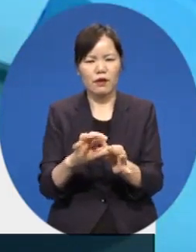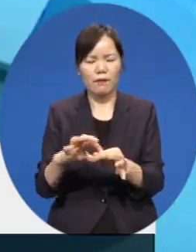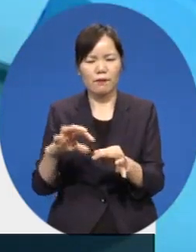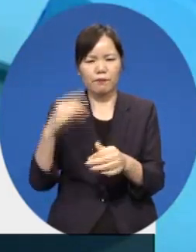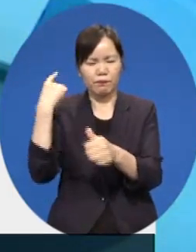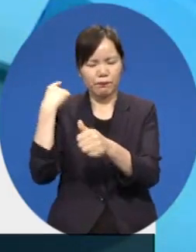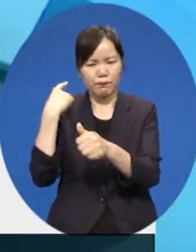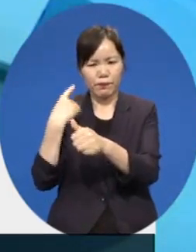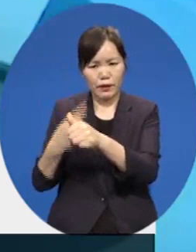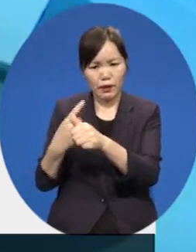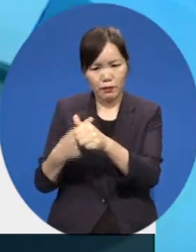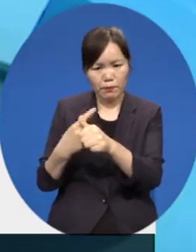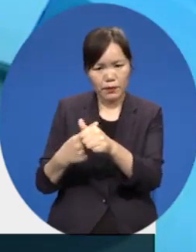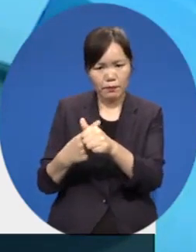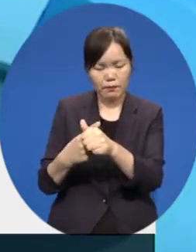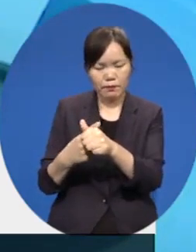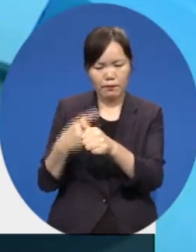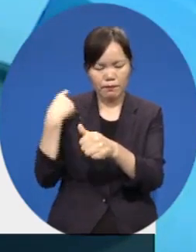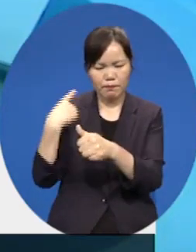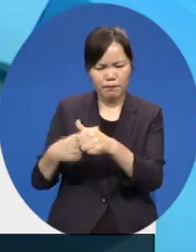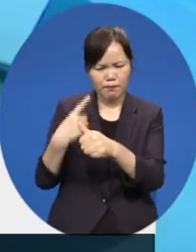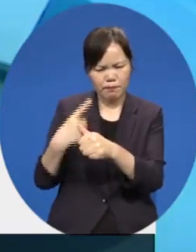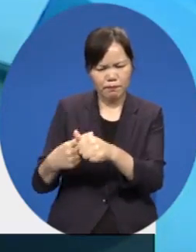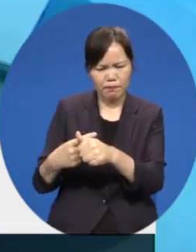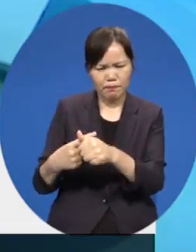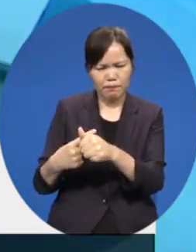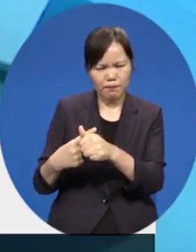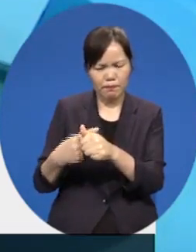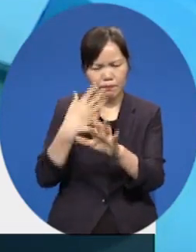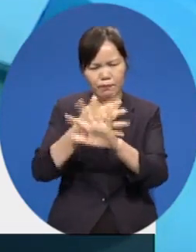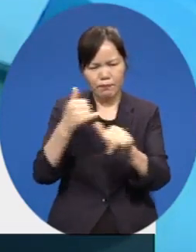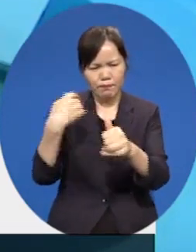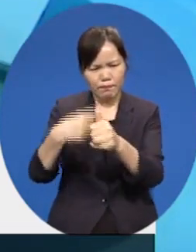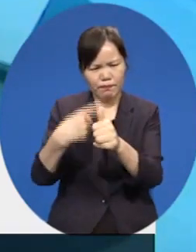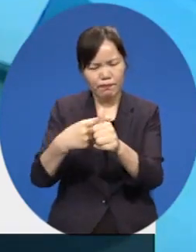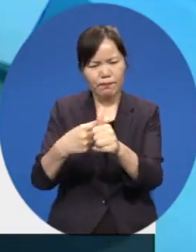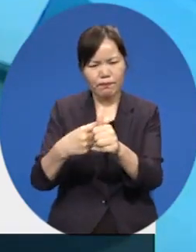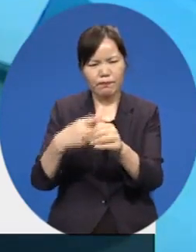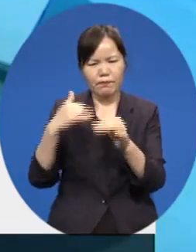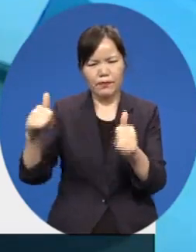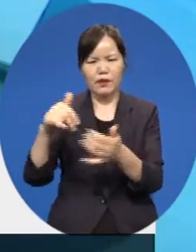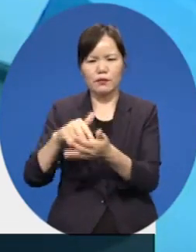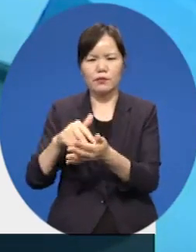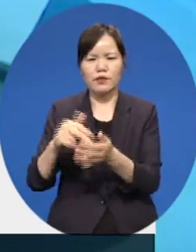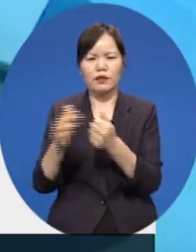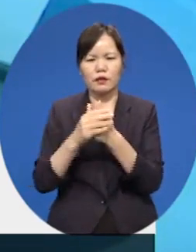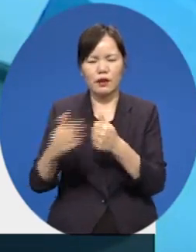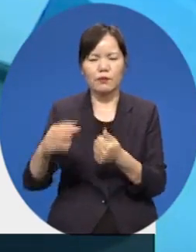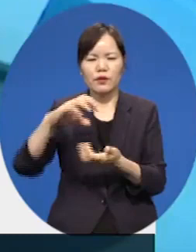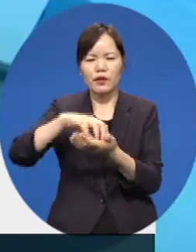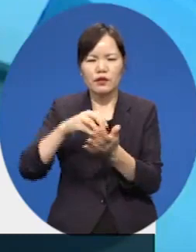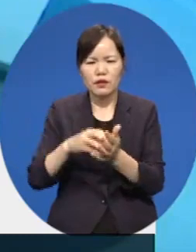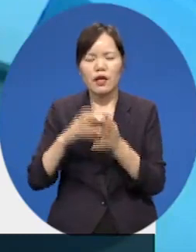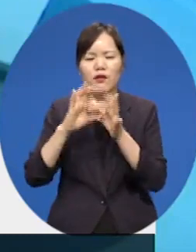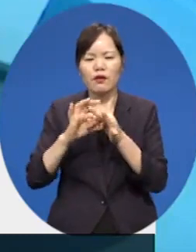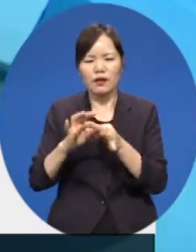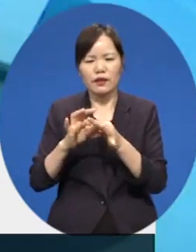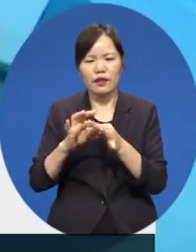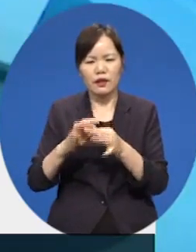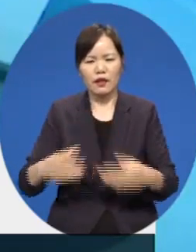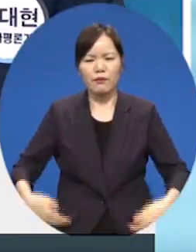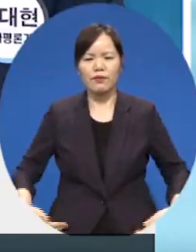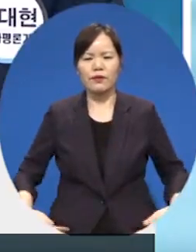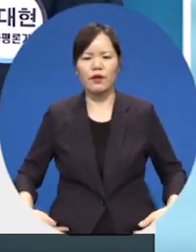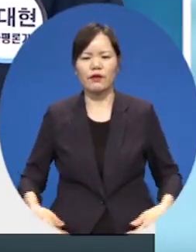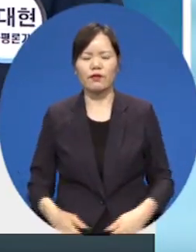뭐 비판하거나 비난하는 그런 역할을 하시는 분입니다. 자, 그렇다 보니까 적절한 관계 설정이 필요했다고 보고, 그리고